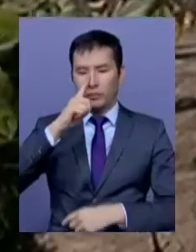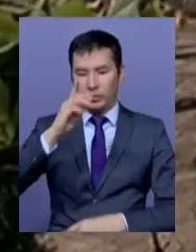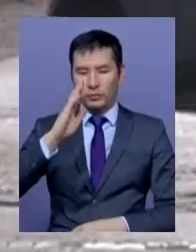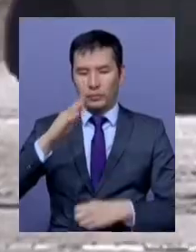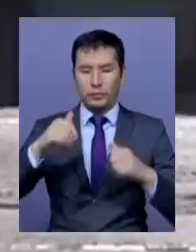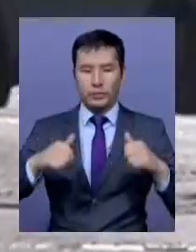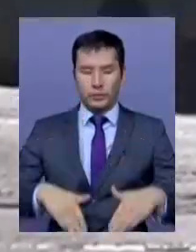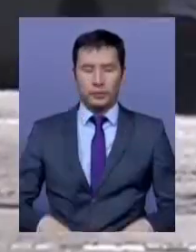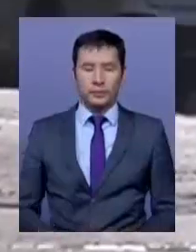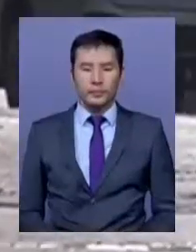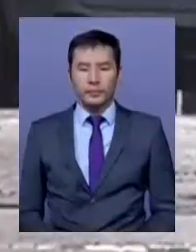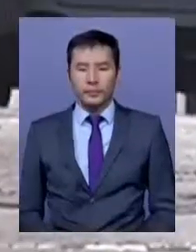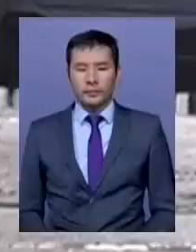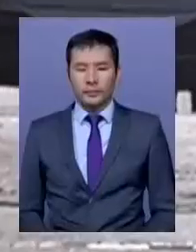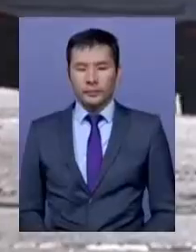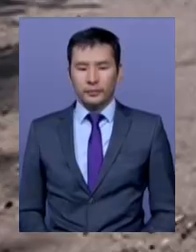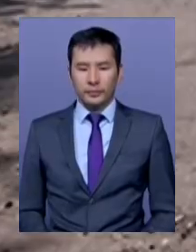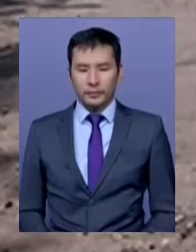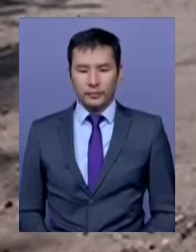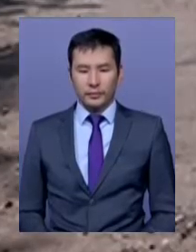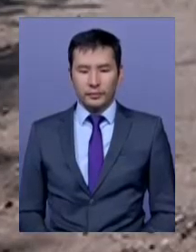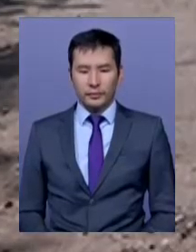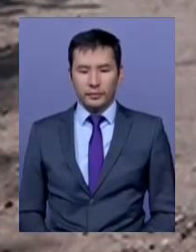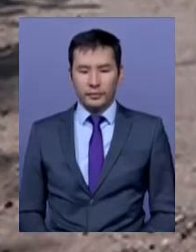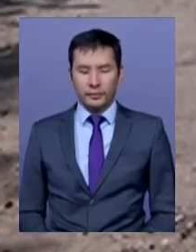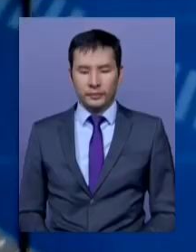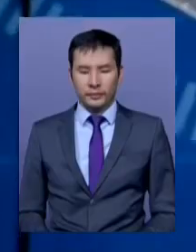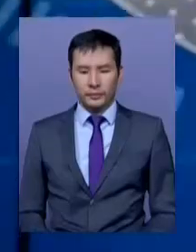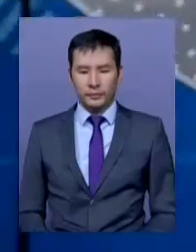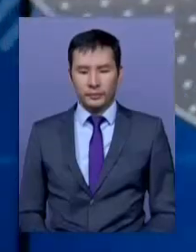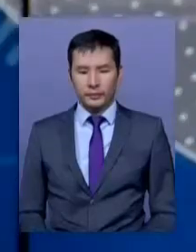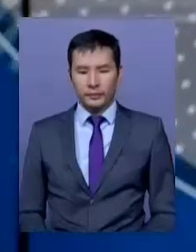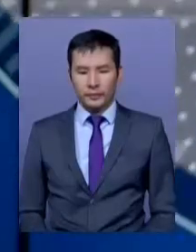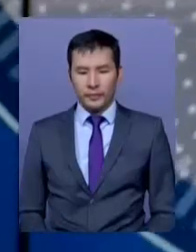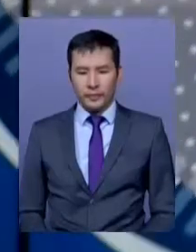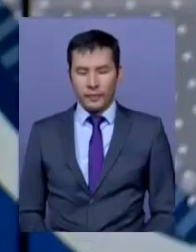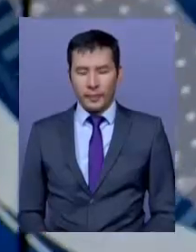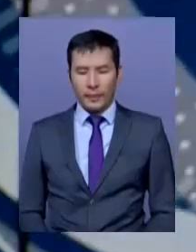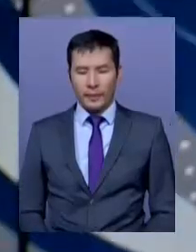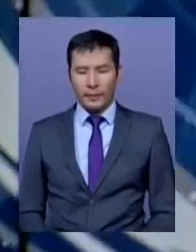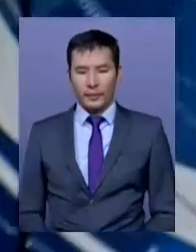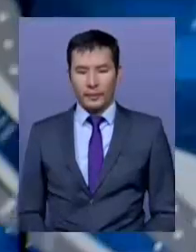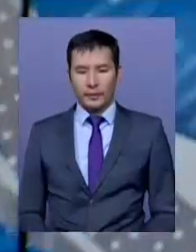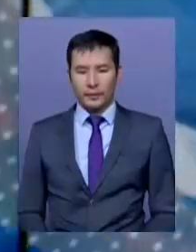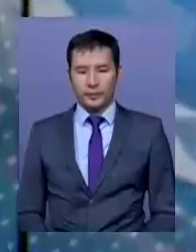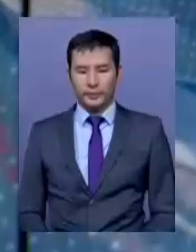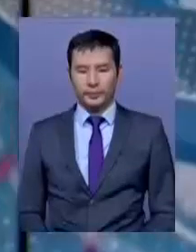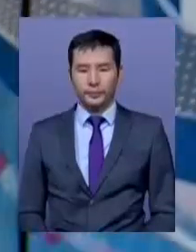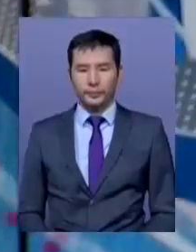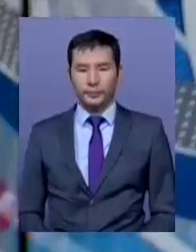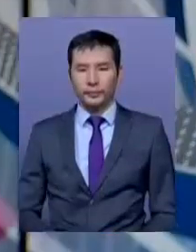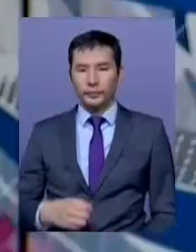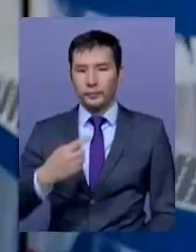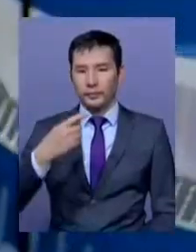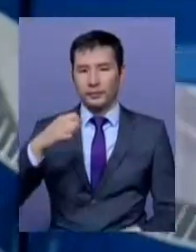беріледі. Өмір Әнуарбек, Арсен Сандубаев, Алматы телеарнасы. Карантин кезінде орта есеппен қызмет көрсету